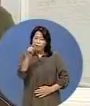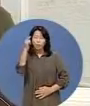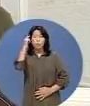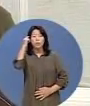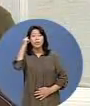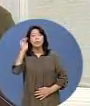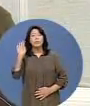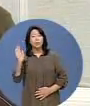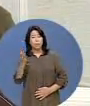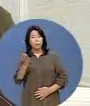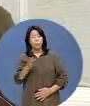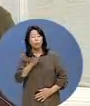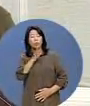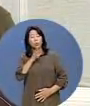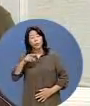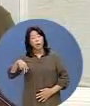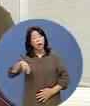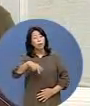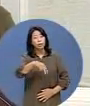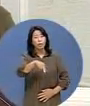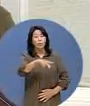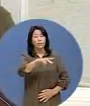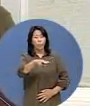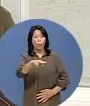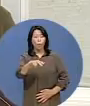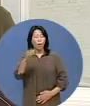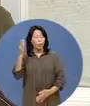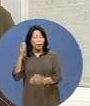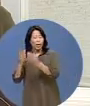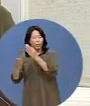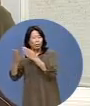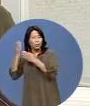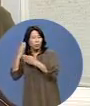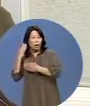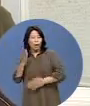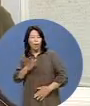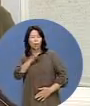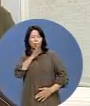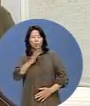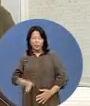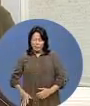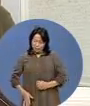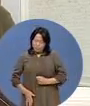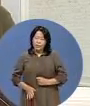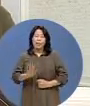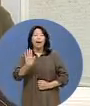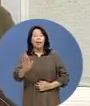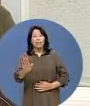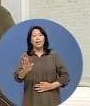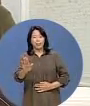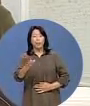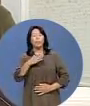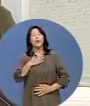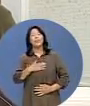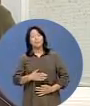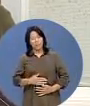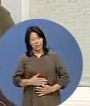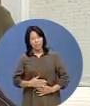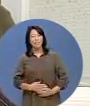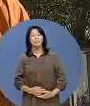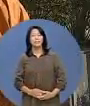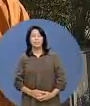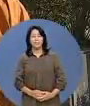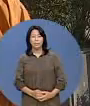思いましたけど、実際ね、歩いてみると、本当にそう、昔の人ってそういうところをしっかり信仰してあったのかなと思いまし